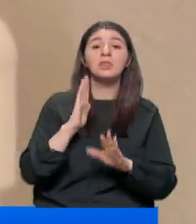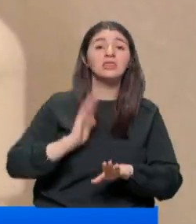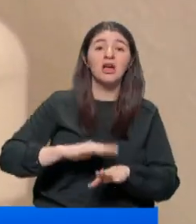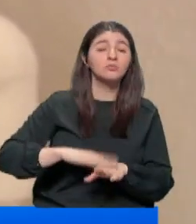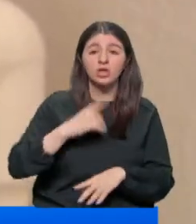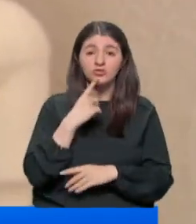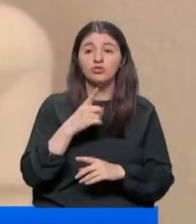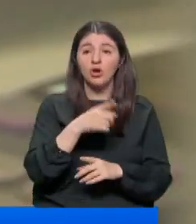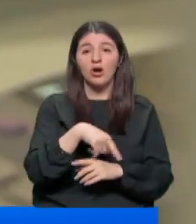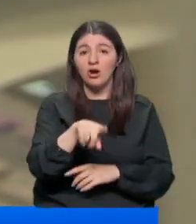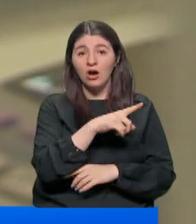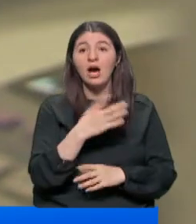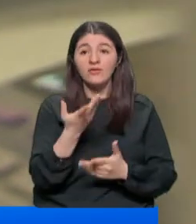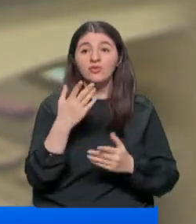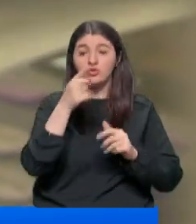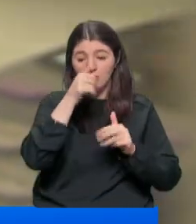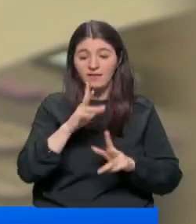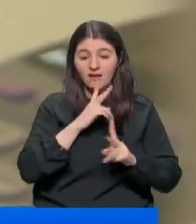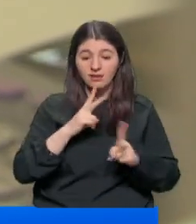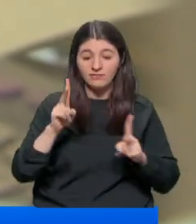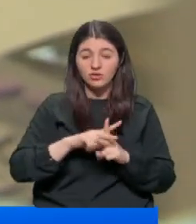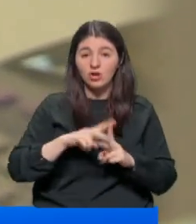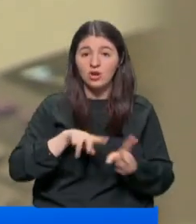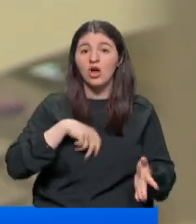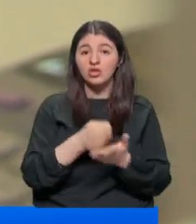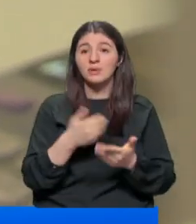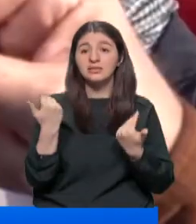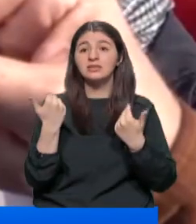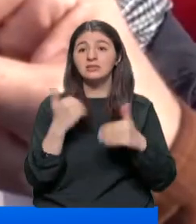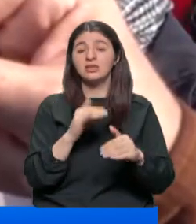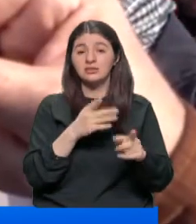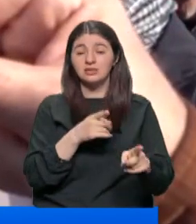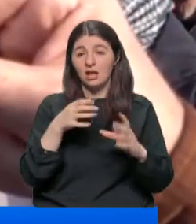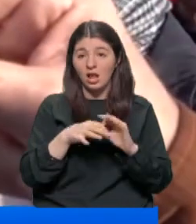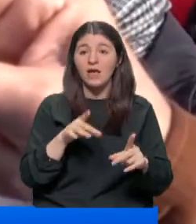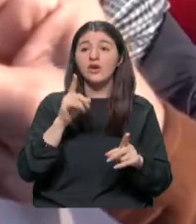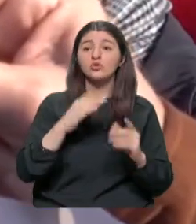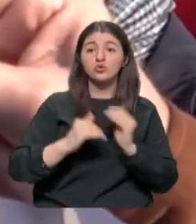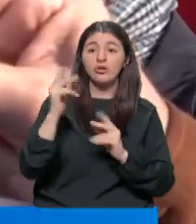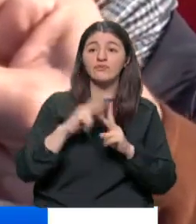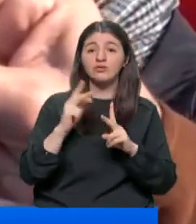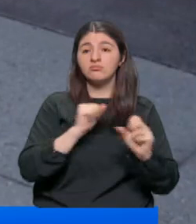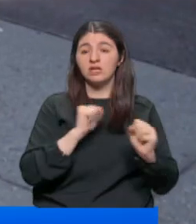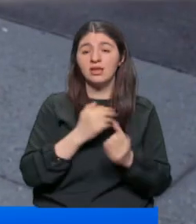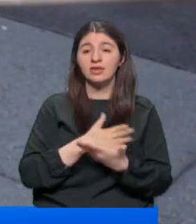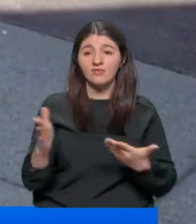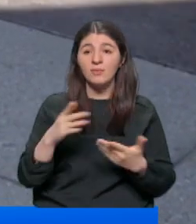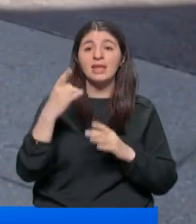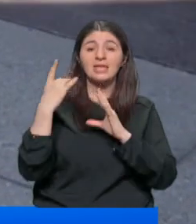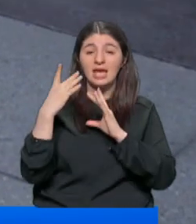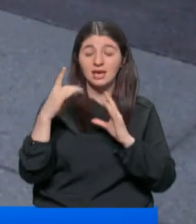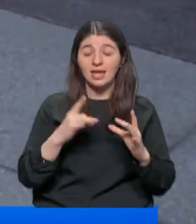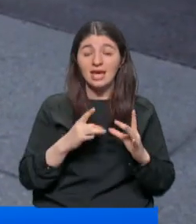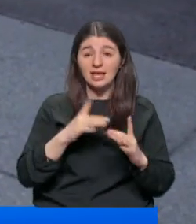yapacak diyor tüketici. Doğalgaz ve elektrik faturalarını ödemek desteğe muhtaç. Yüksek faturalara tepkiler devam ediyor.